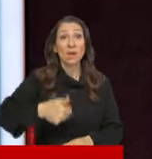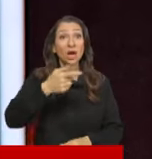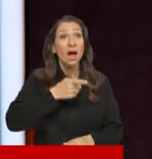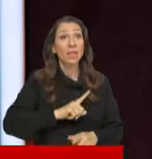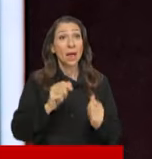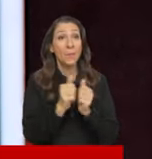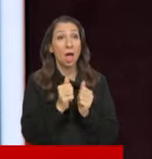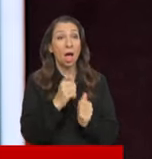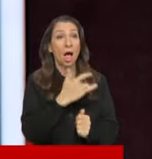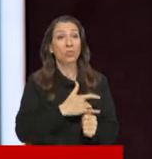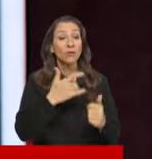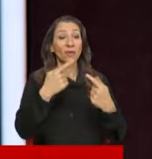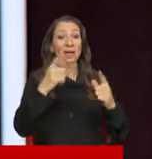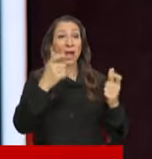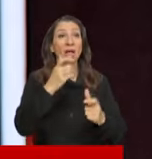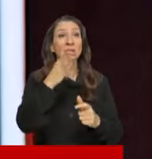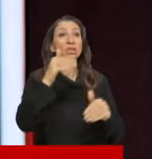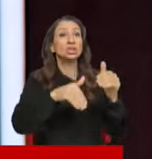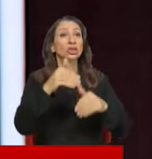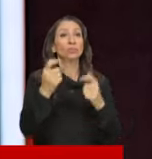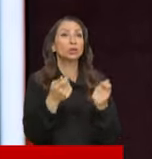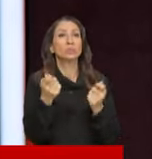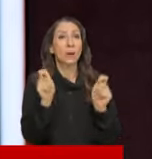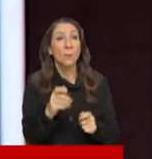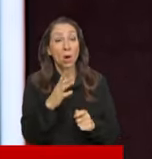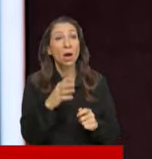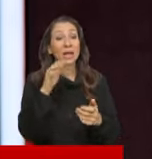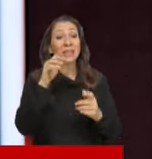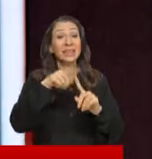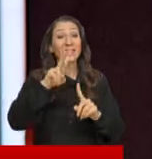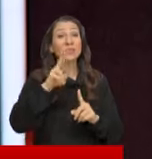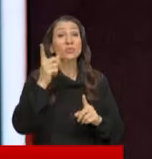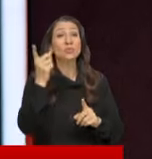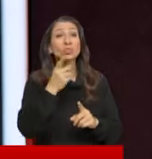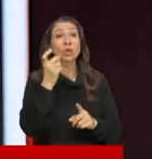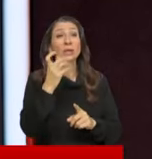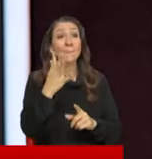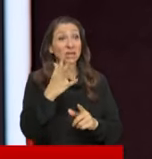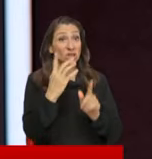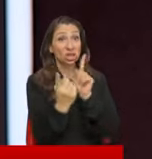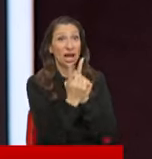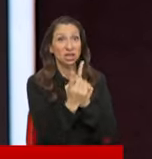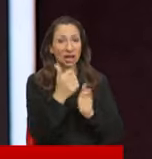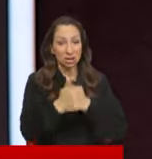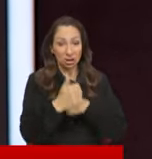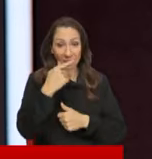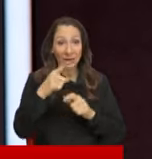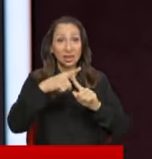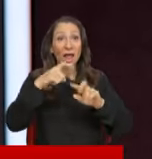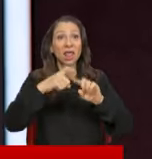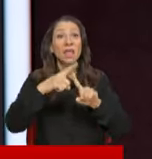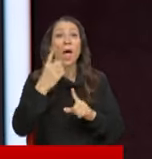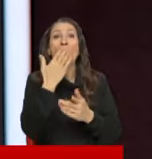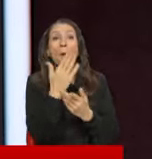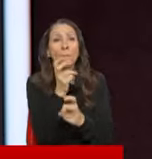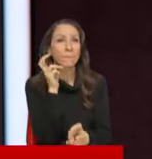adaylarıyla Anadolu'nun çeşitli yerlerinde Seçim Çalışması yapıyor medyanın % 195'e karşı yarışacağız demiştim TRT'de hiç